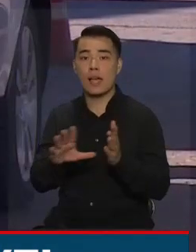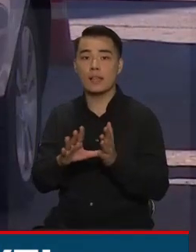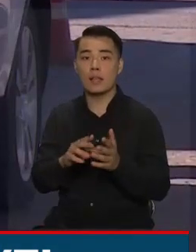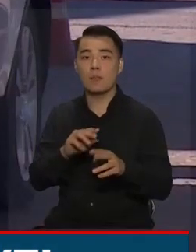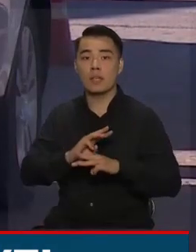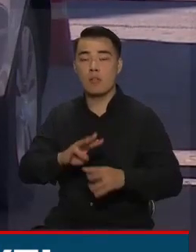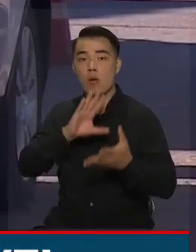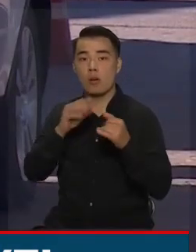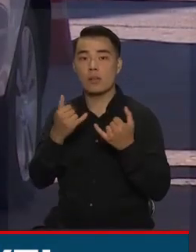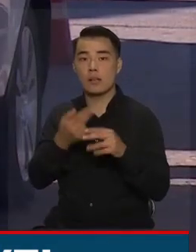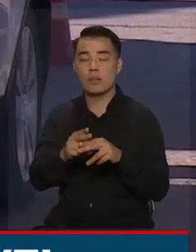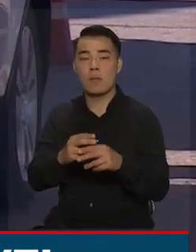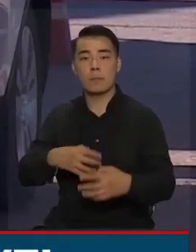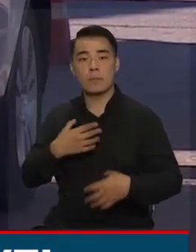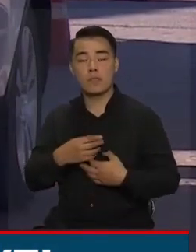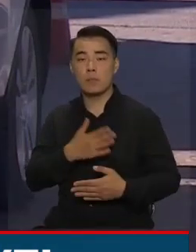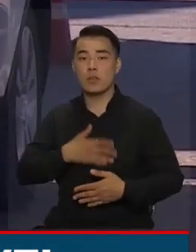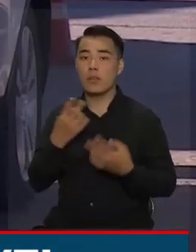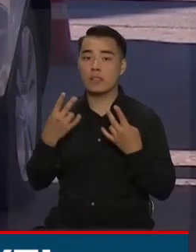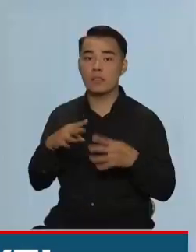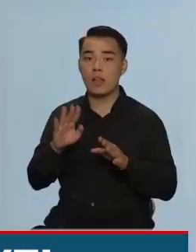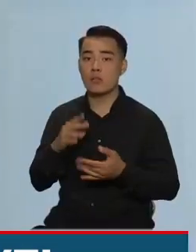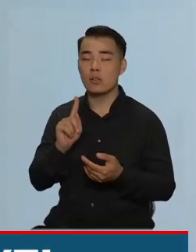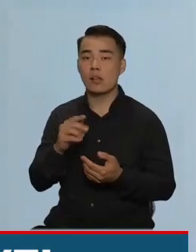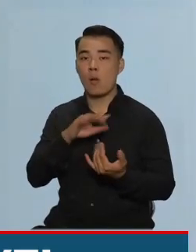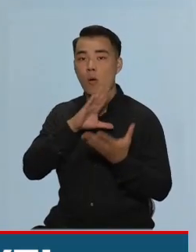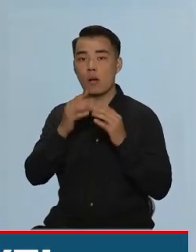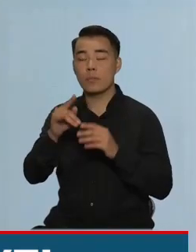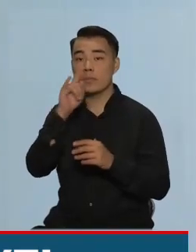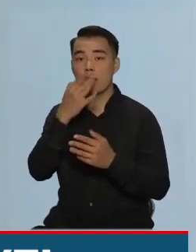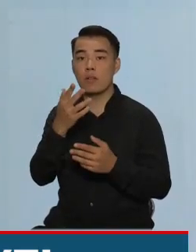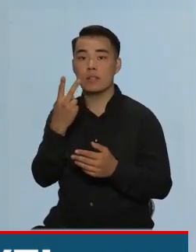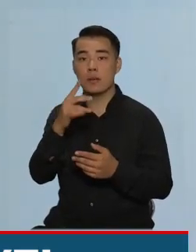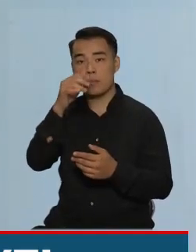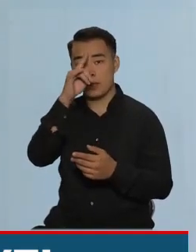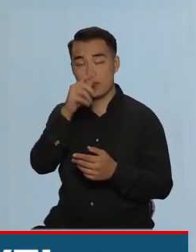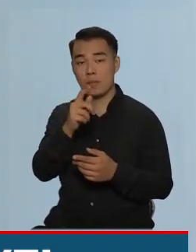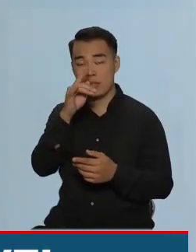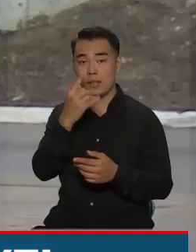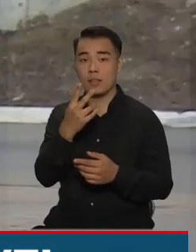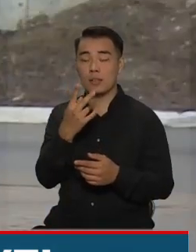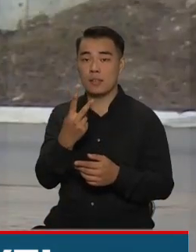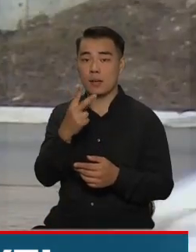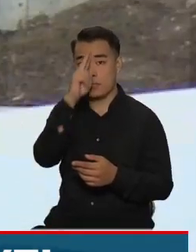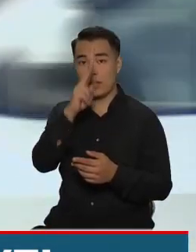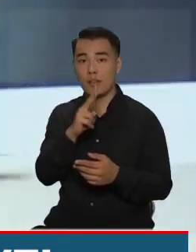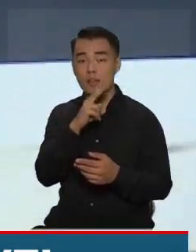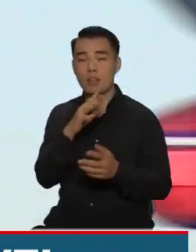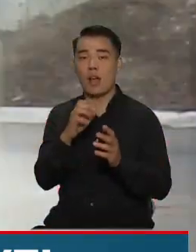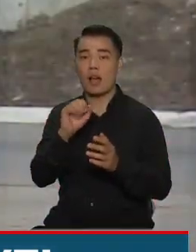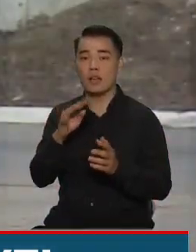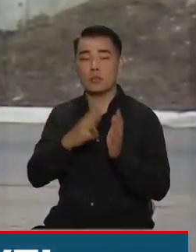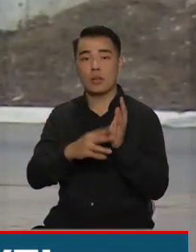вице-министрінің айтуынша, әзірге алаңдауға негіз жоқ. Себебі елде авиациялық жанармайдың 2 айға жететін, АИ-92-нің 1 айдан асатын,